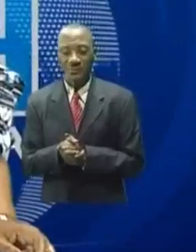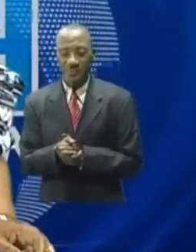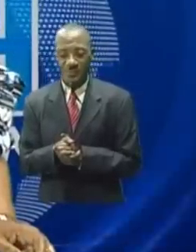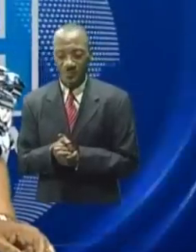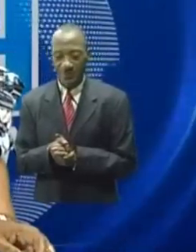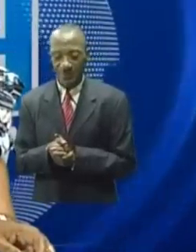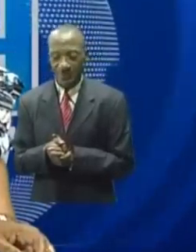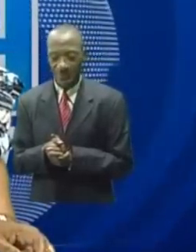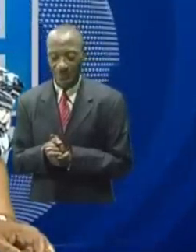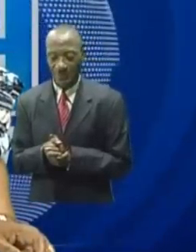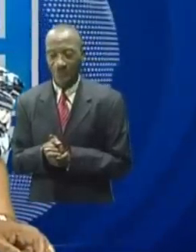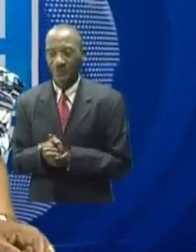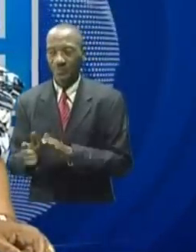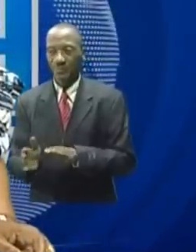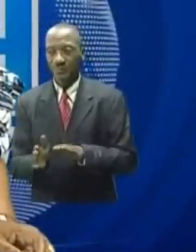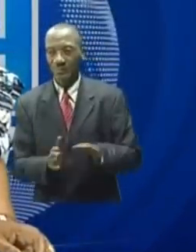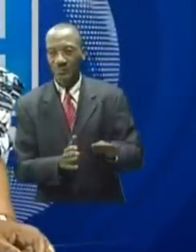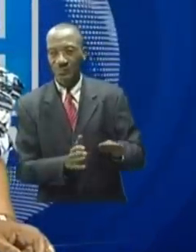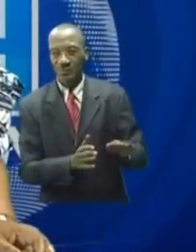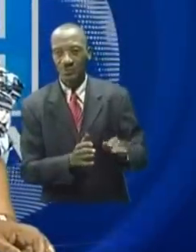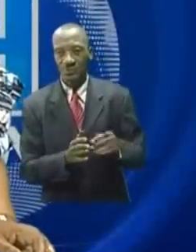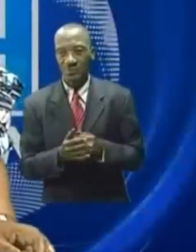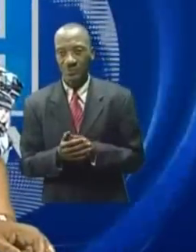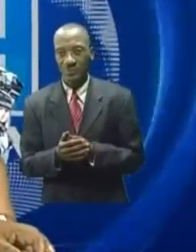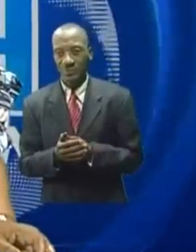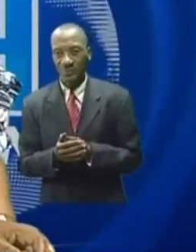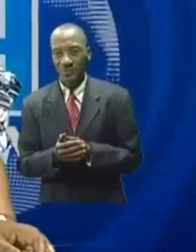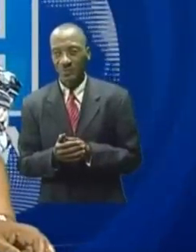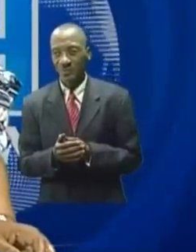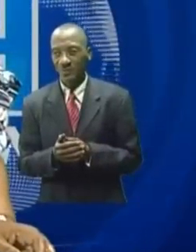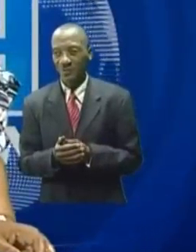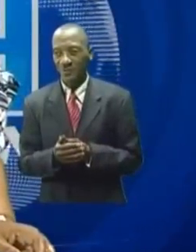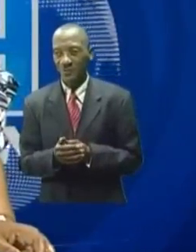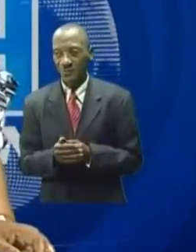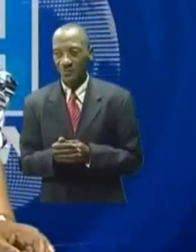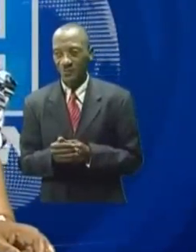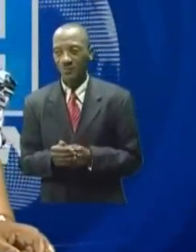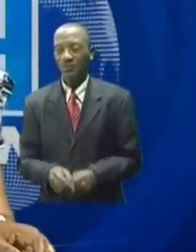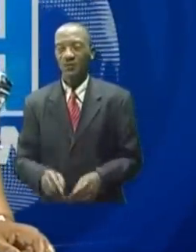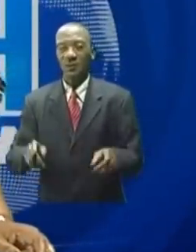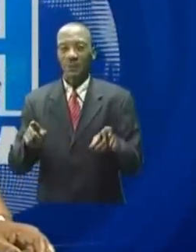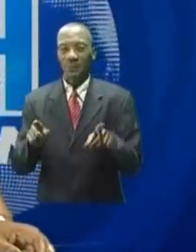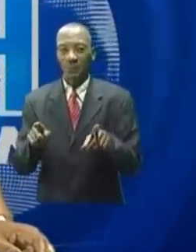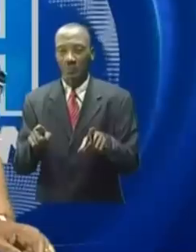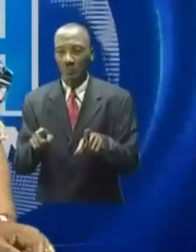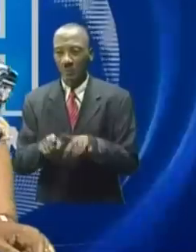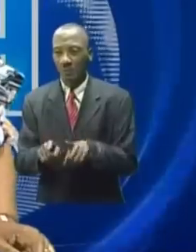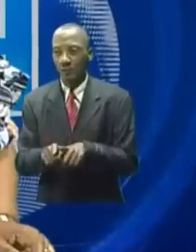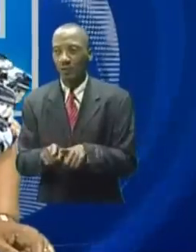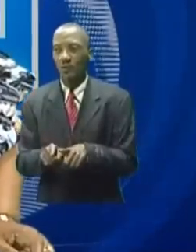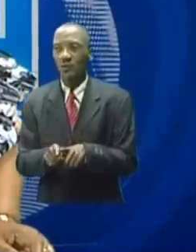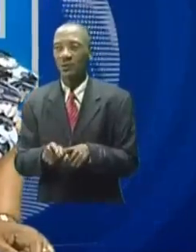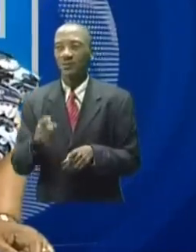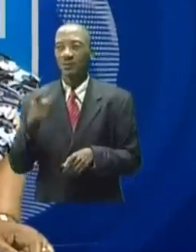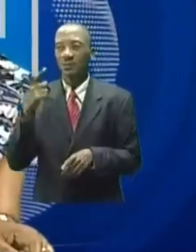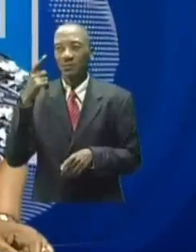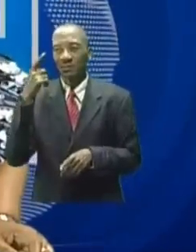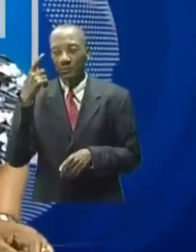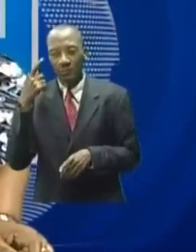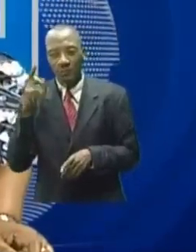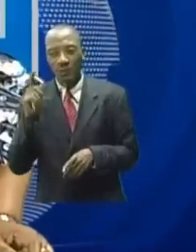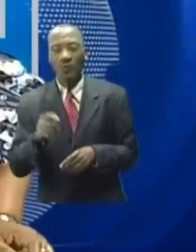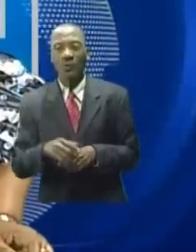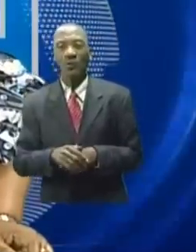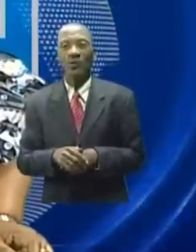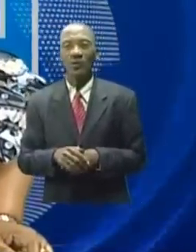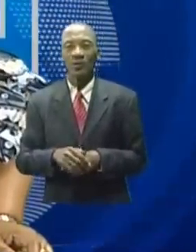Pour la troisième fois consécutive, le gouvernement Samalou Kondé dépose le projet de loi portant reddition de comptes exercice 2022.